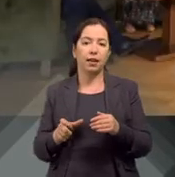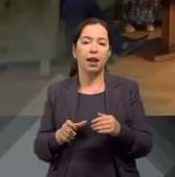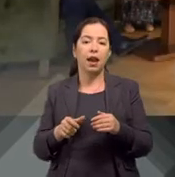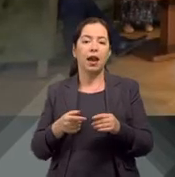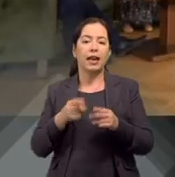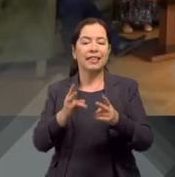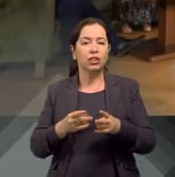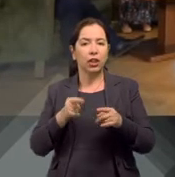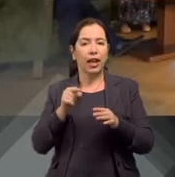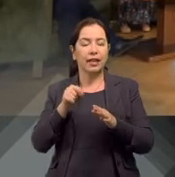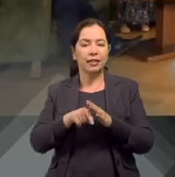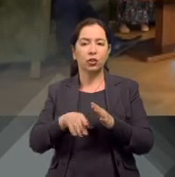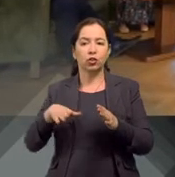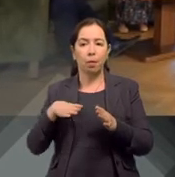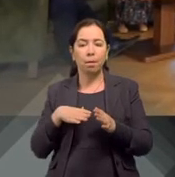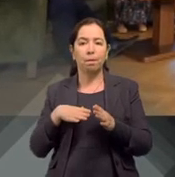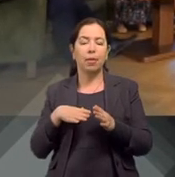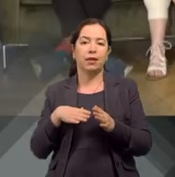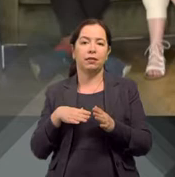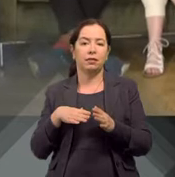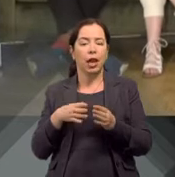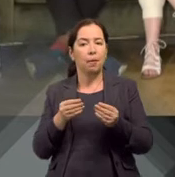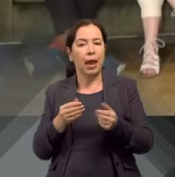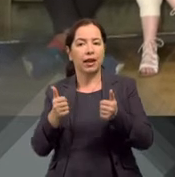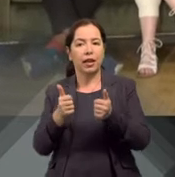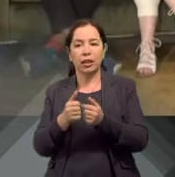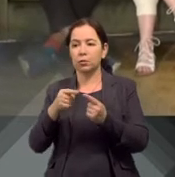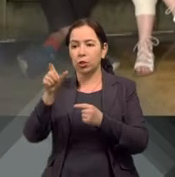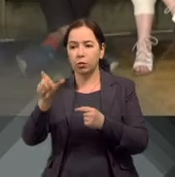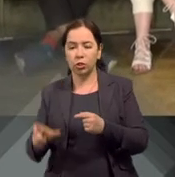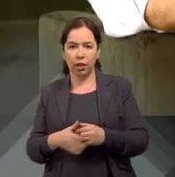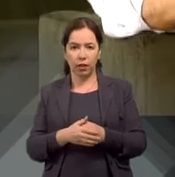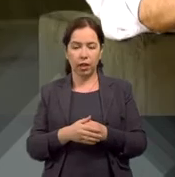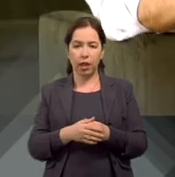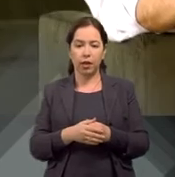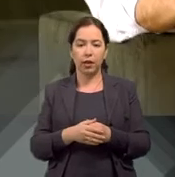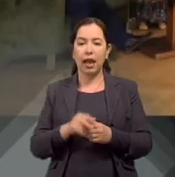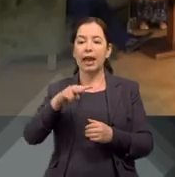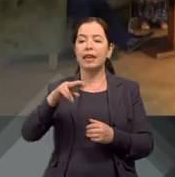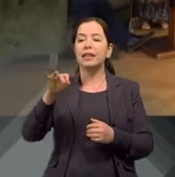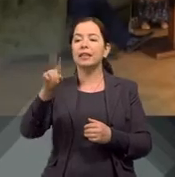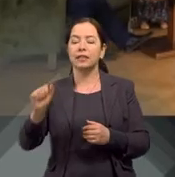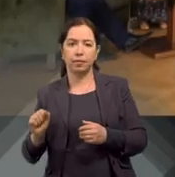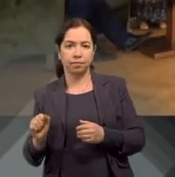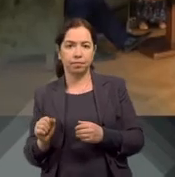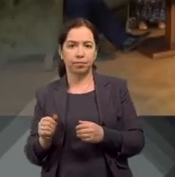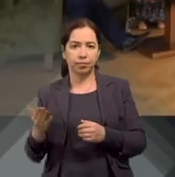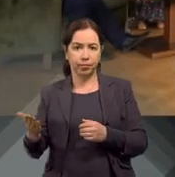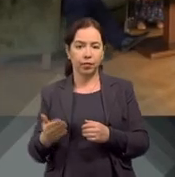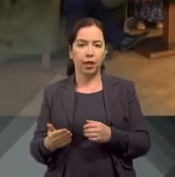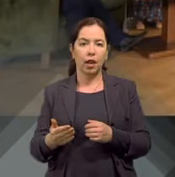мягкий. Мягкость. Еще какие у вас ассоциации с нежным человеком? Он какой? Лиза. Он боится